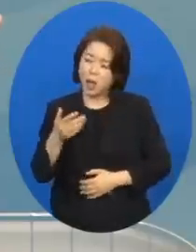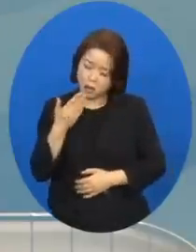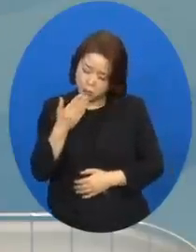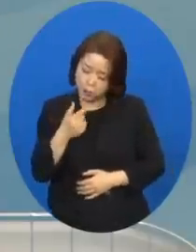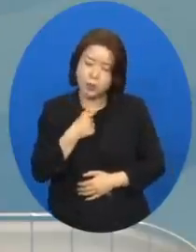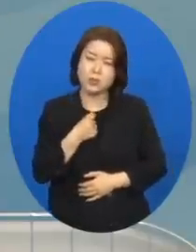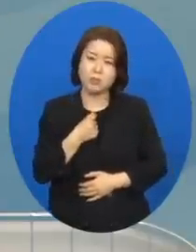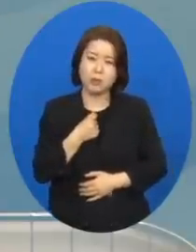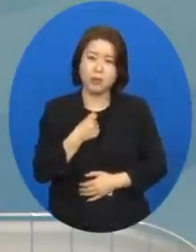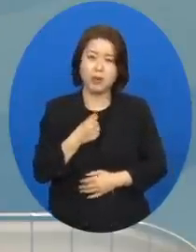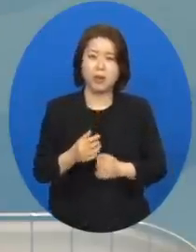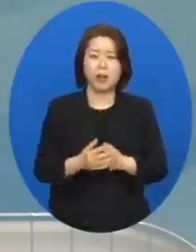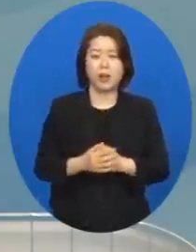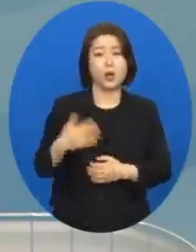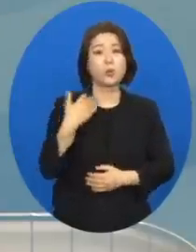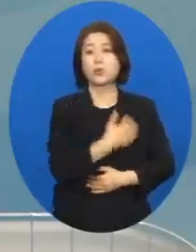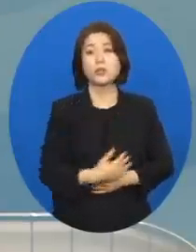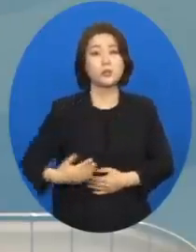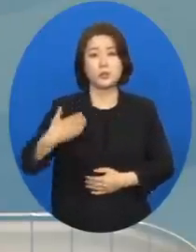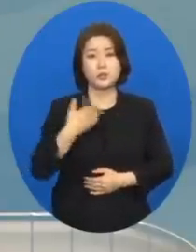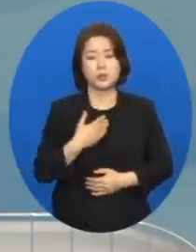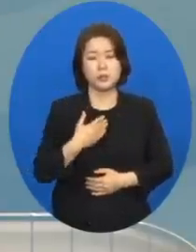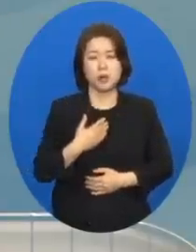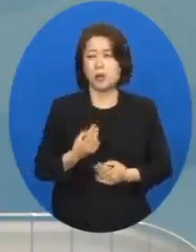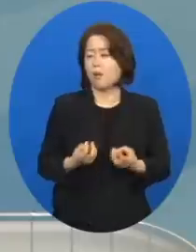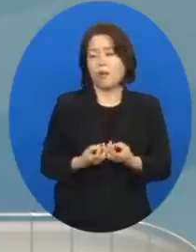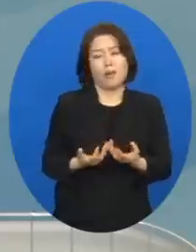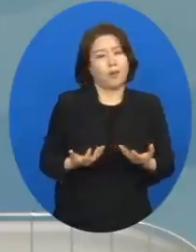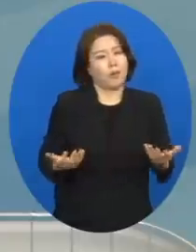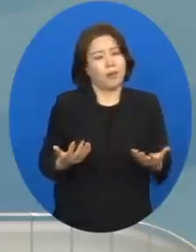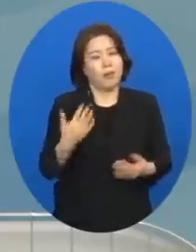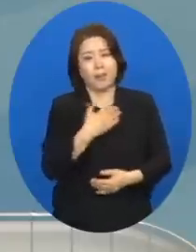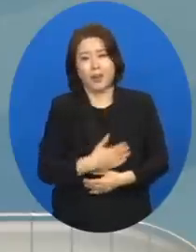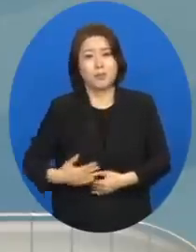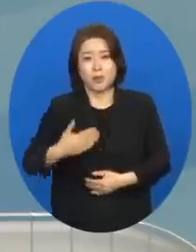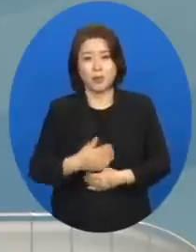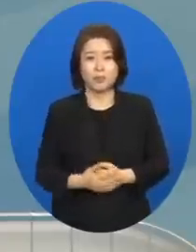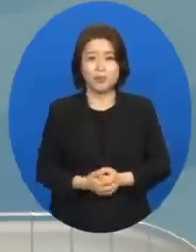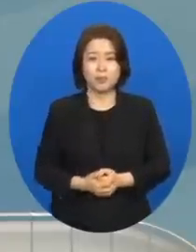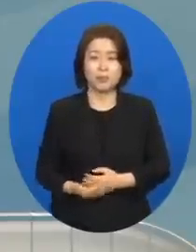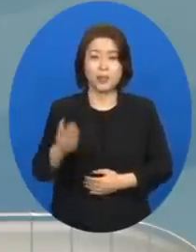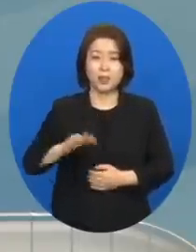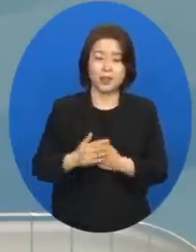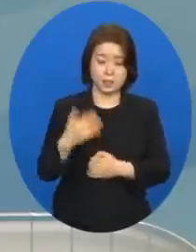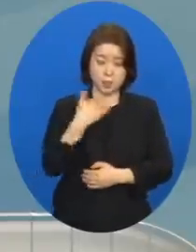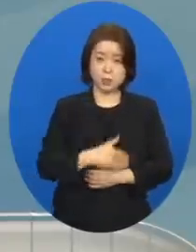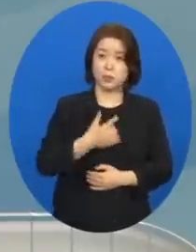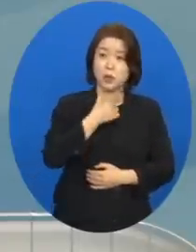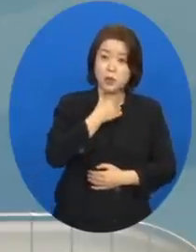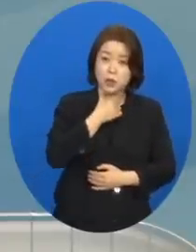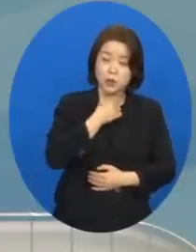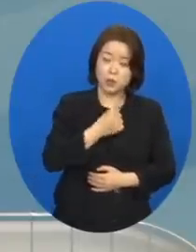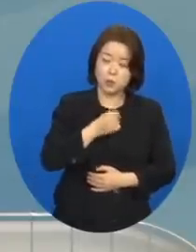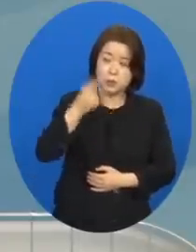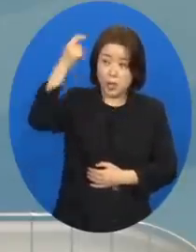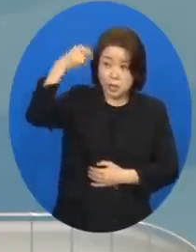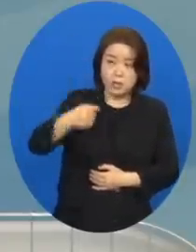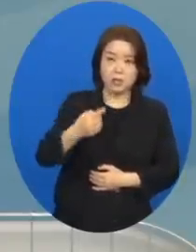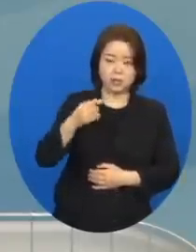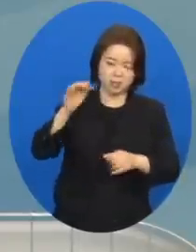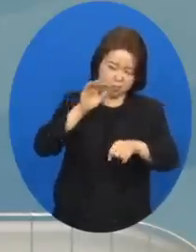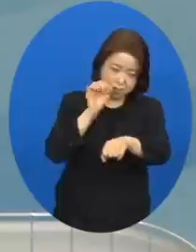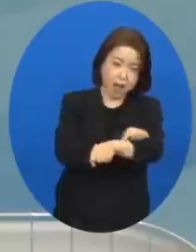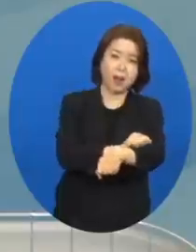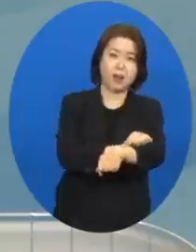싶다. 우리 육신은 정말 대책이 안 쓰는 존재죠. 근데 이 육신의 욕구는 이렇게 느껴지는데